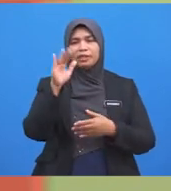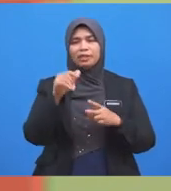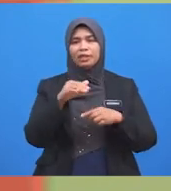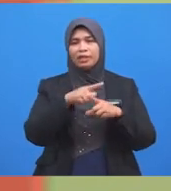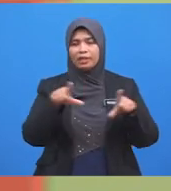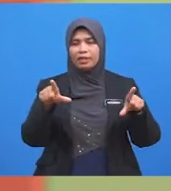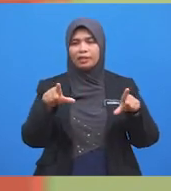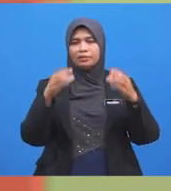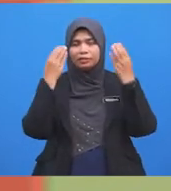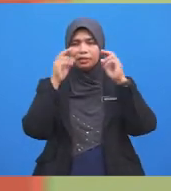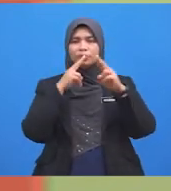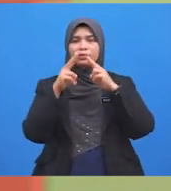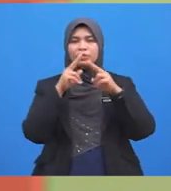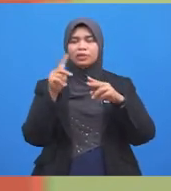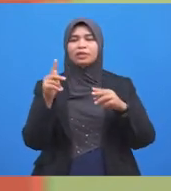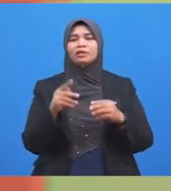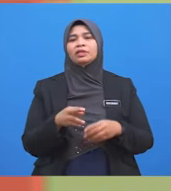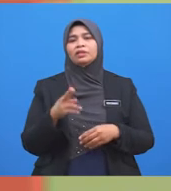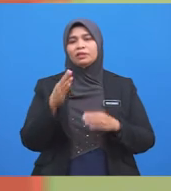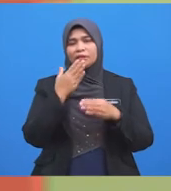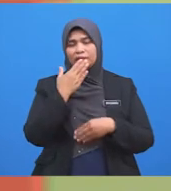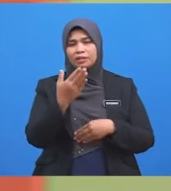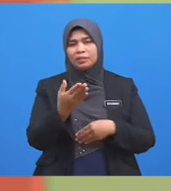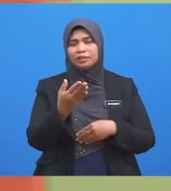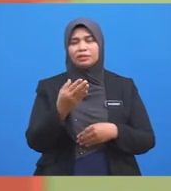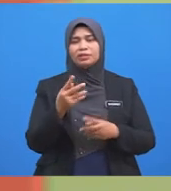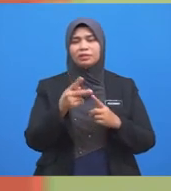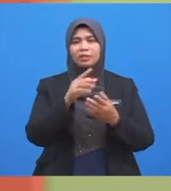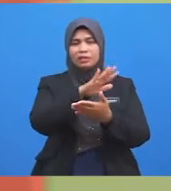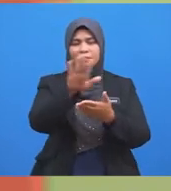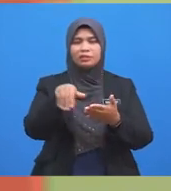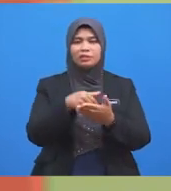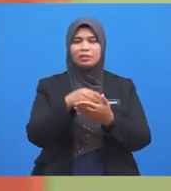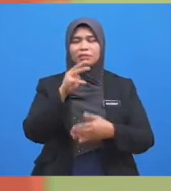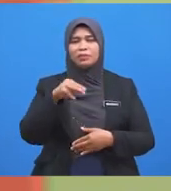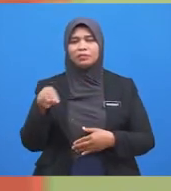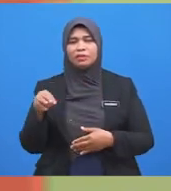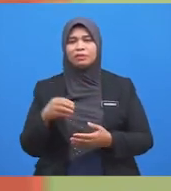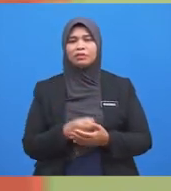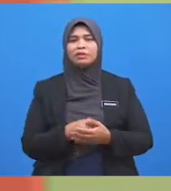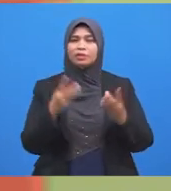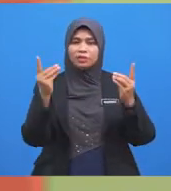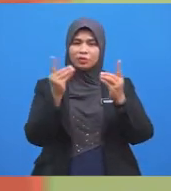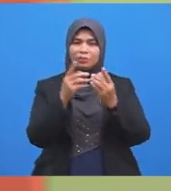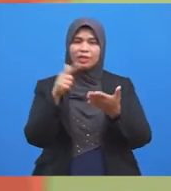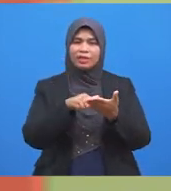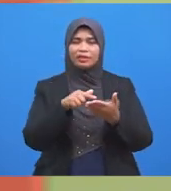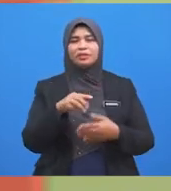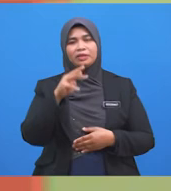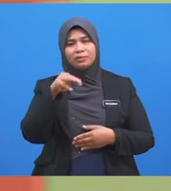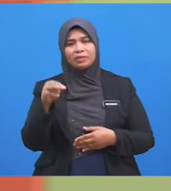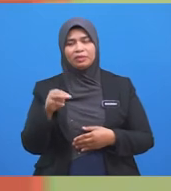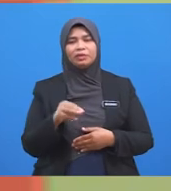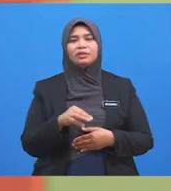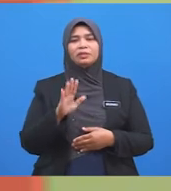lain. Cikgu mengucapkan ribuan terima kasih kepada semua murid. Jumpa lagi, murid-murid.